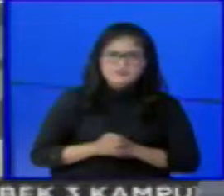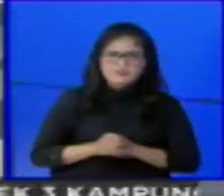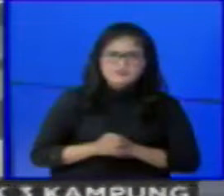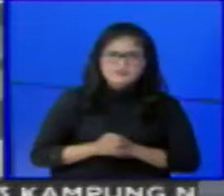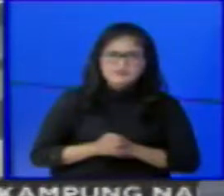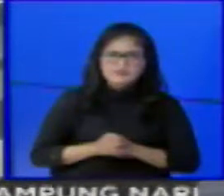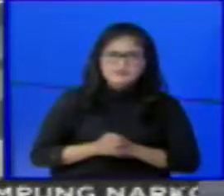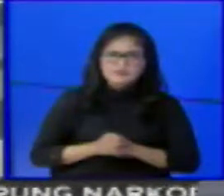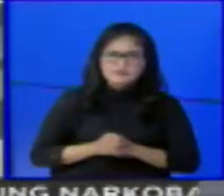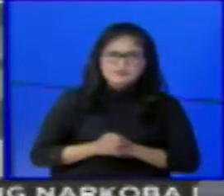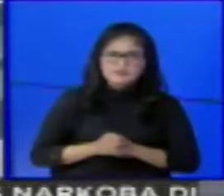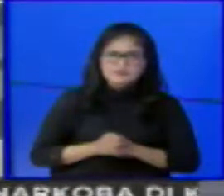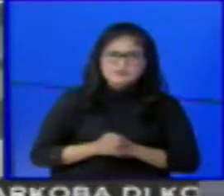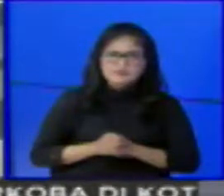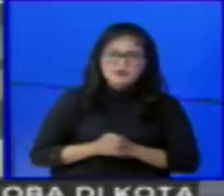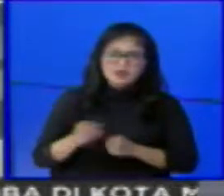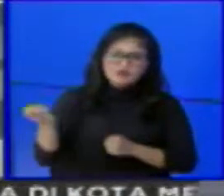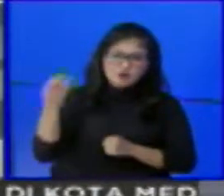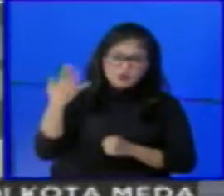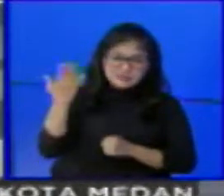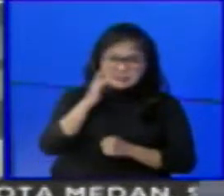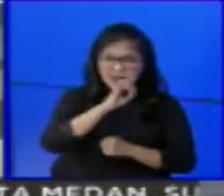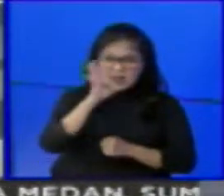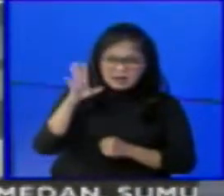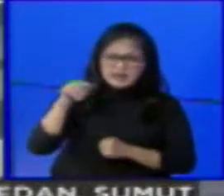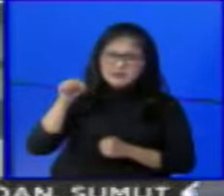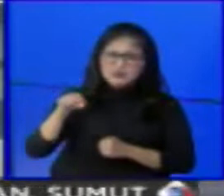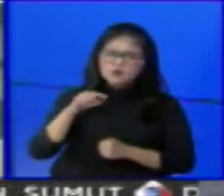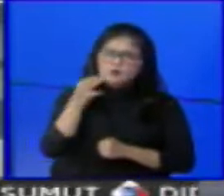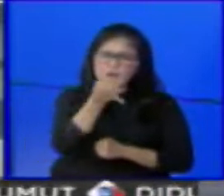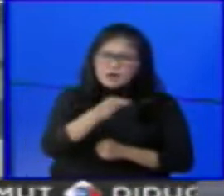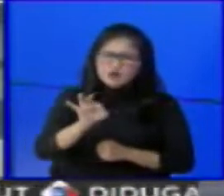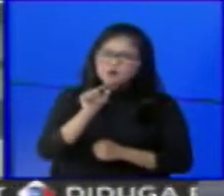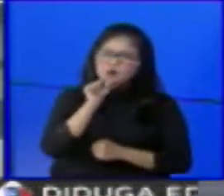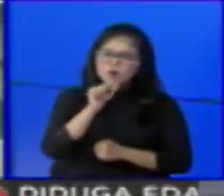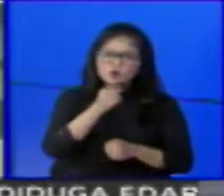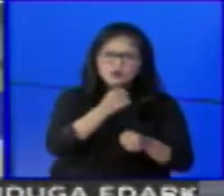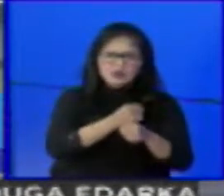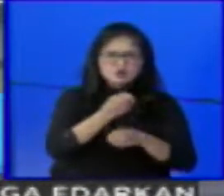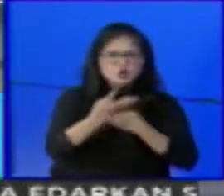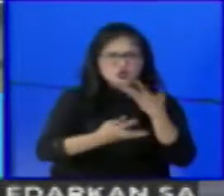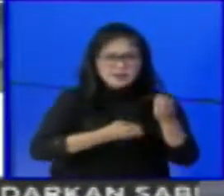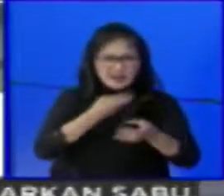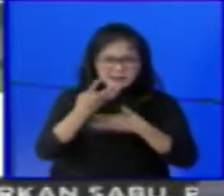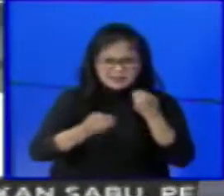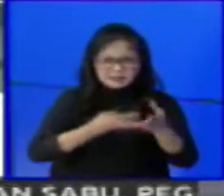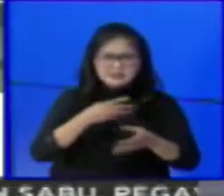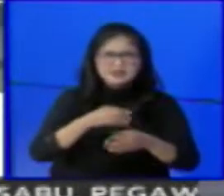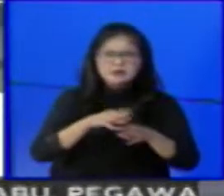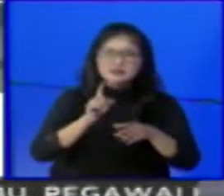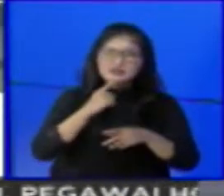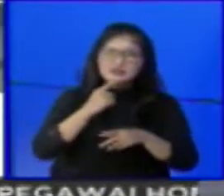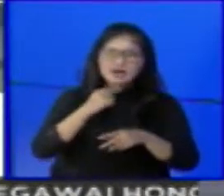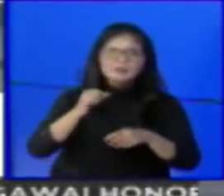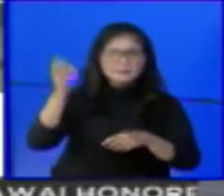Dan kini waktu kita beralih ke informasi yang lain, sejumlah rute baru khususnya untuk gencar disosialisasikan oleh Pemprov DKI Jakarta untuk perluasan